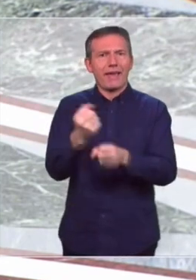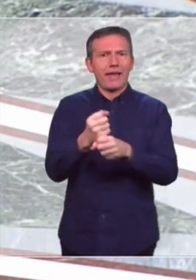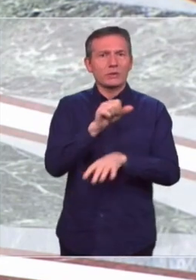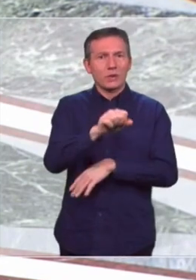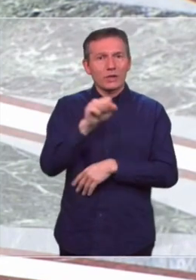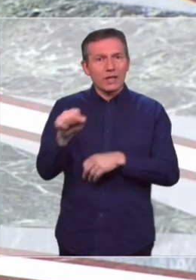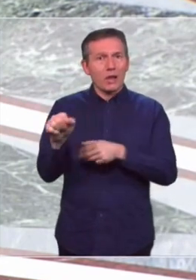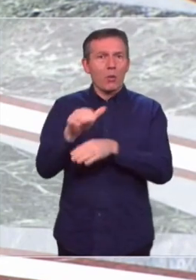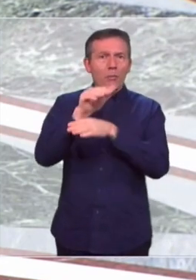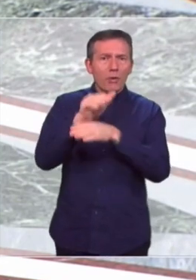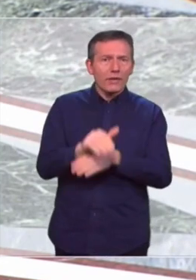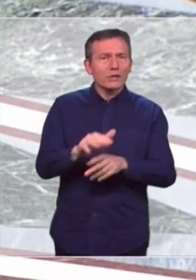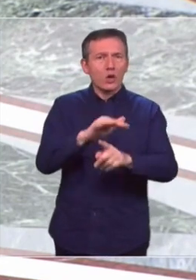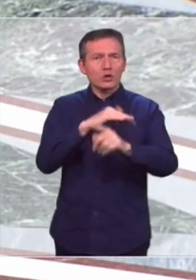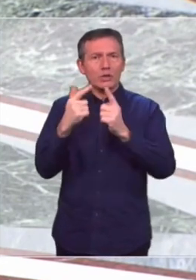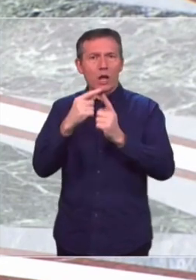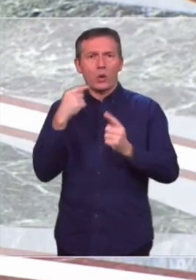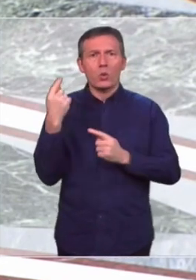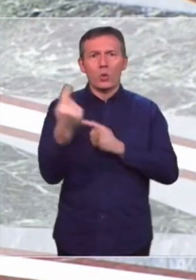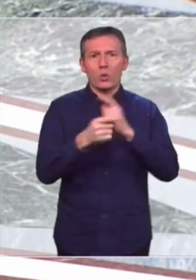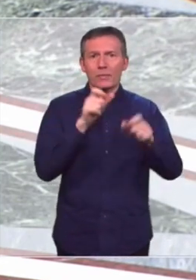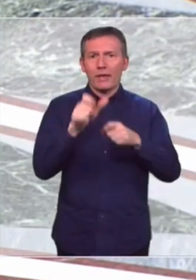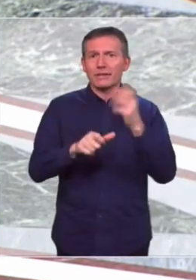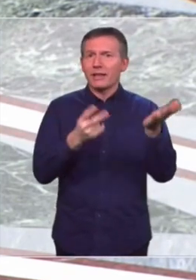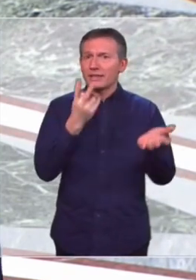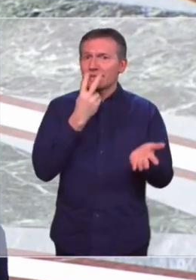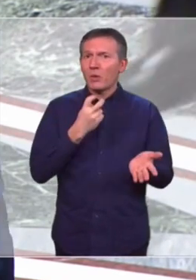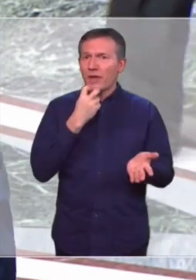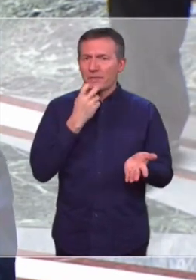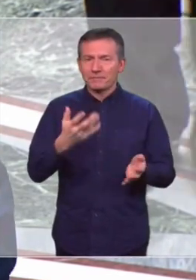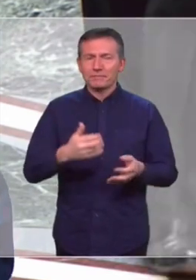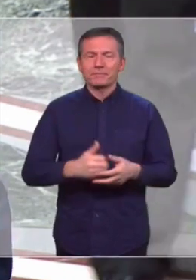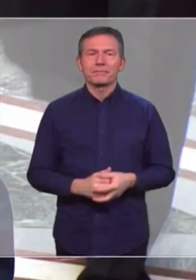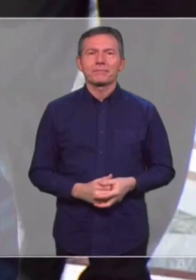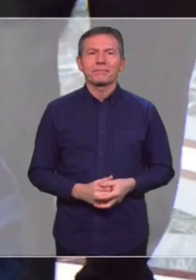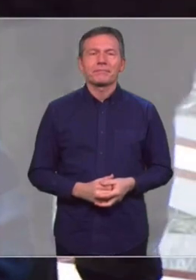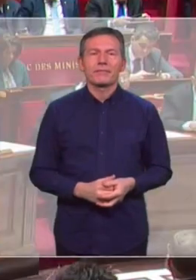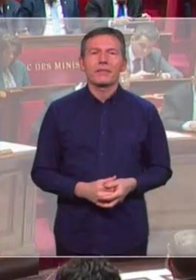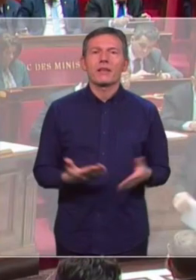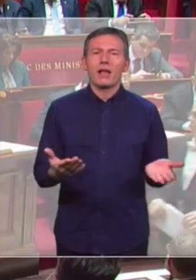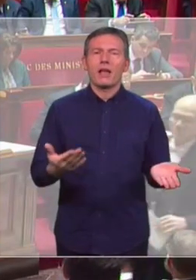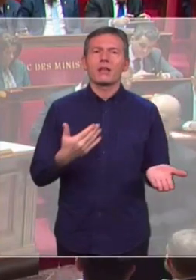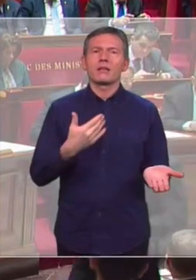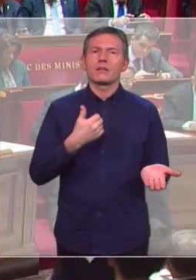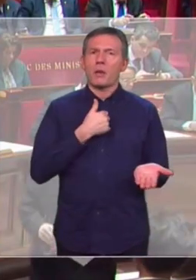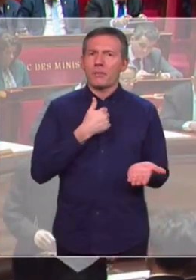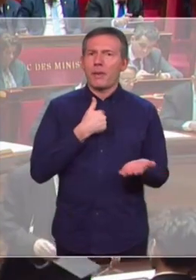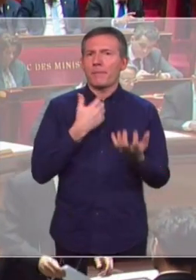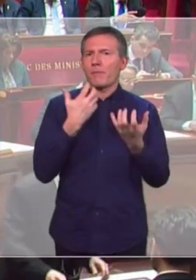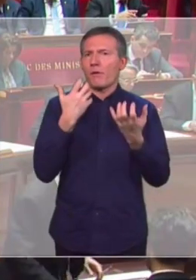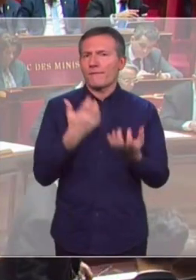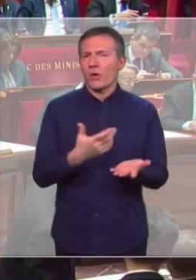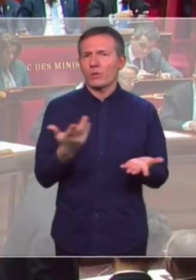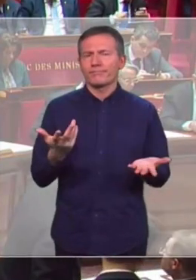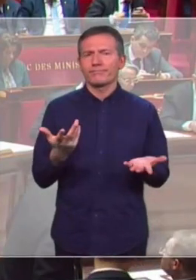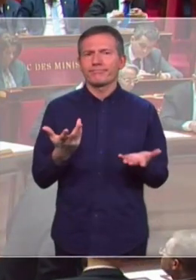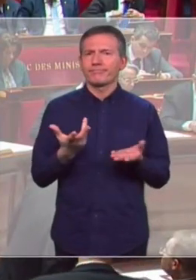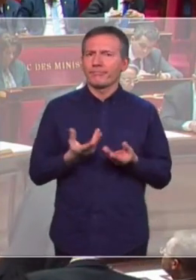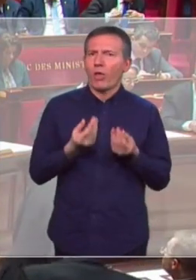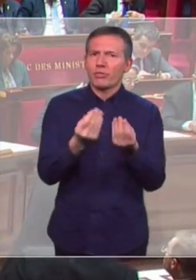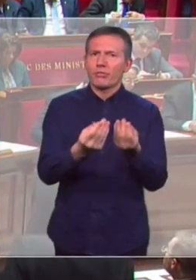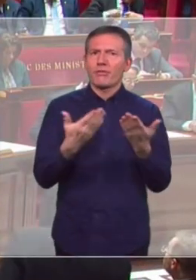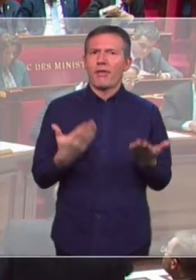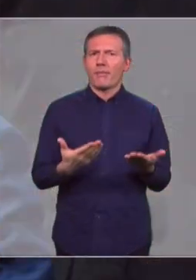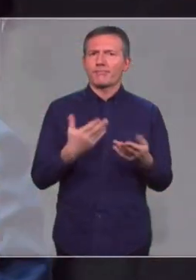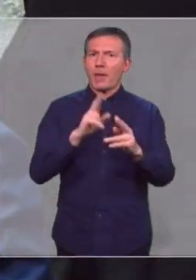et la protection sociale de tous nos concitoyens. Alors, ce que je voudrais vous porter